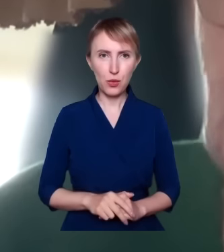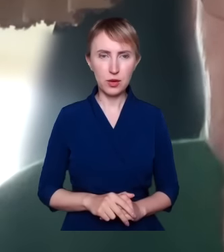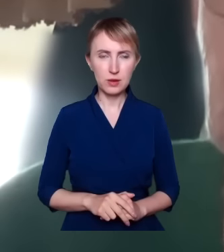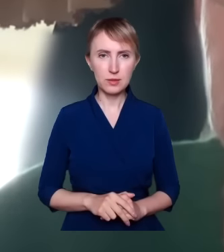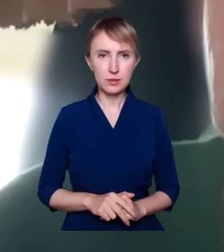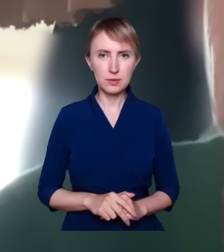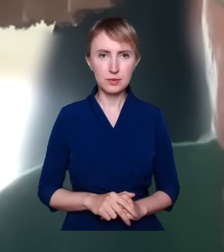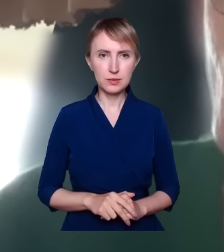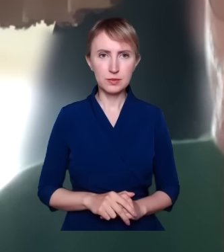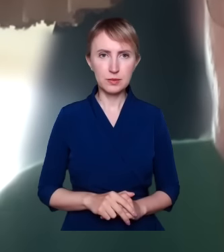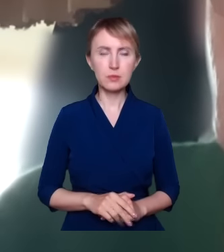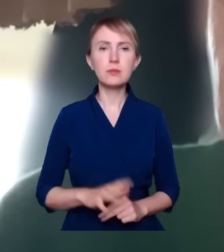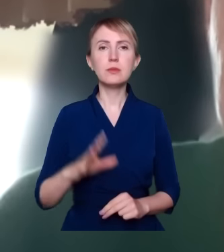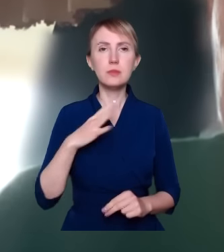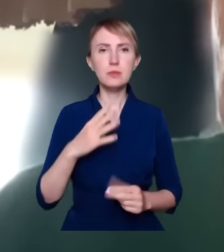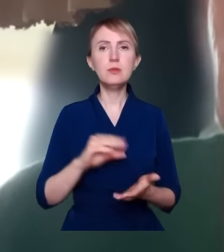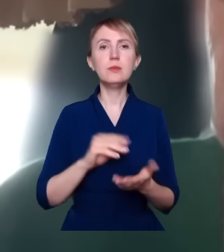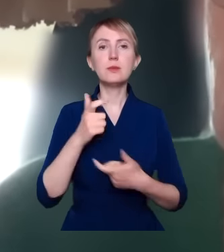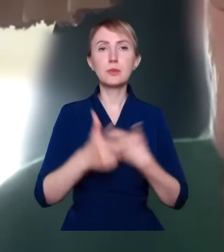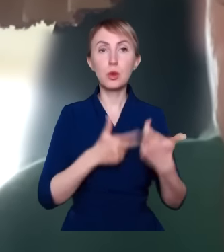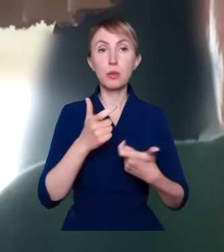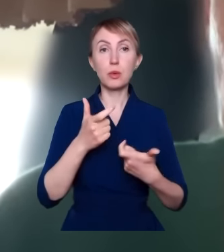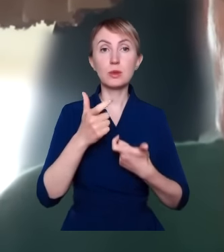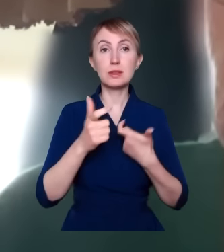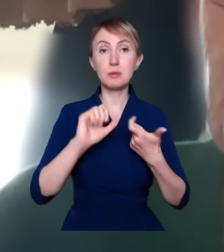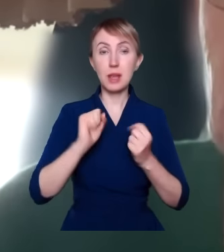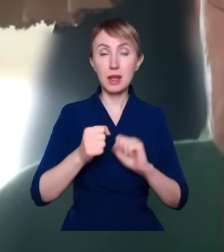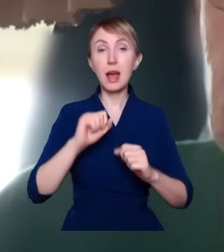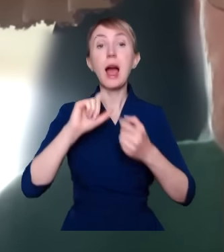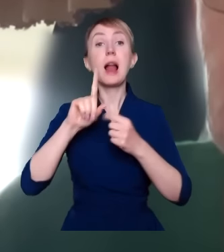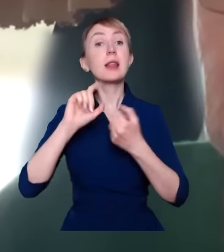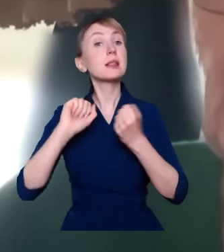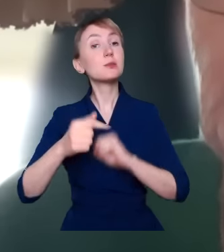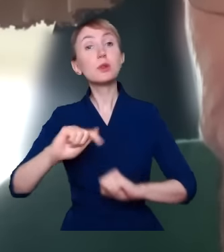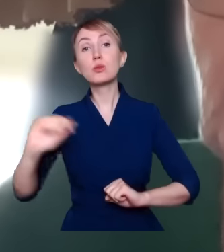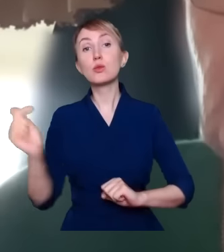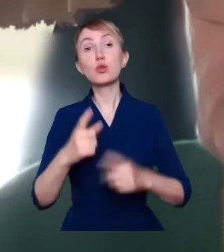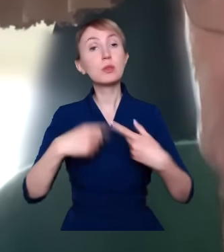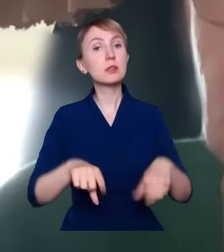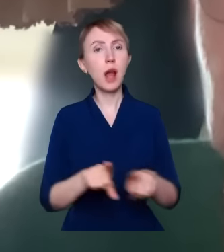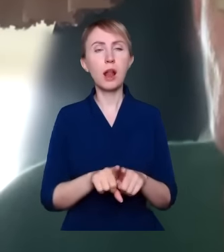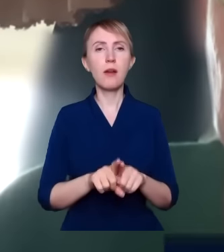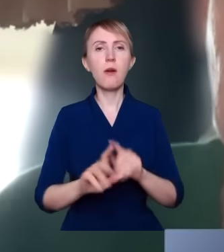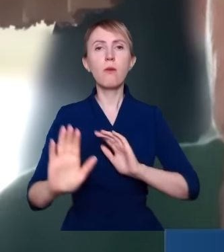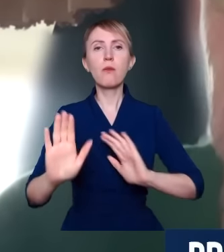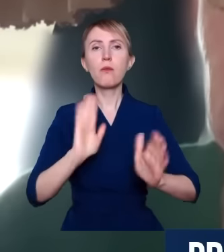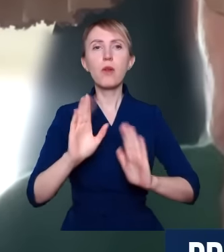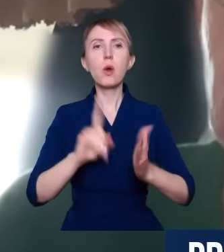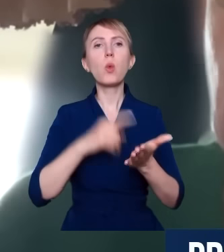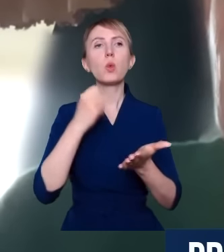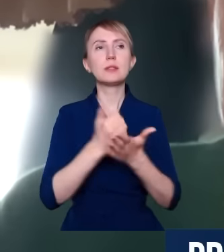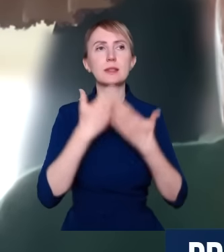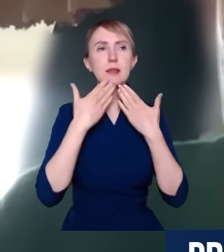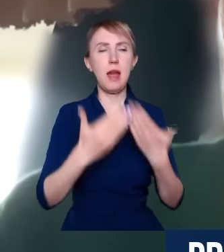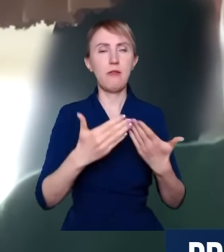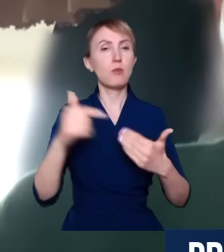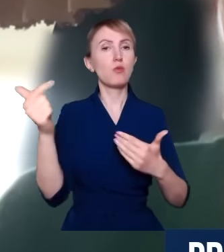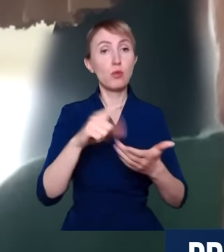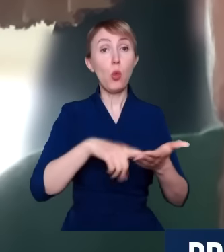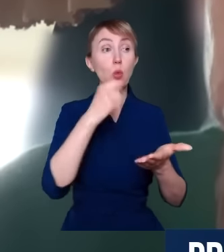pewne zmiany, tylko że te zmiany muszą być zrealizowane w formie ustawy. Musi być zmiana ustawy